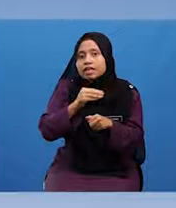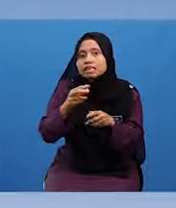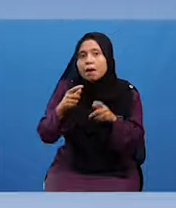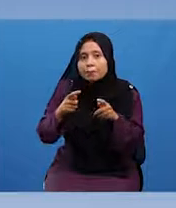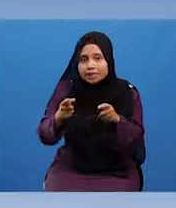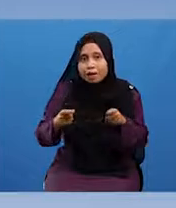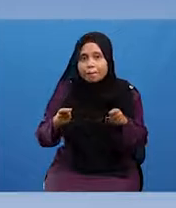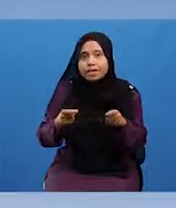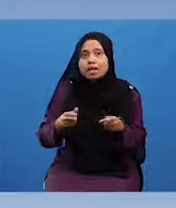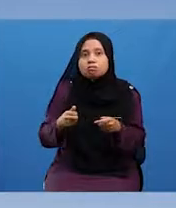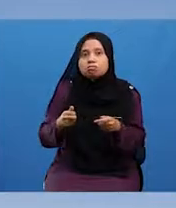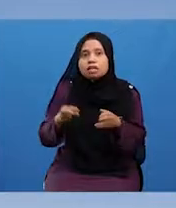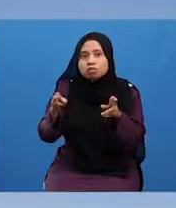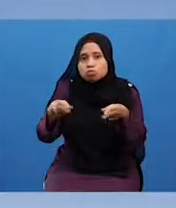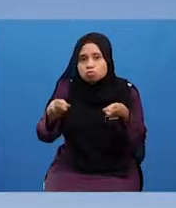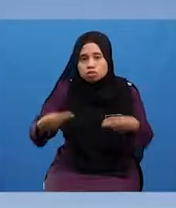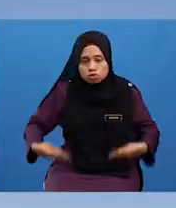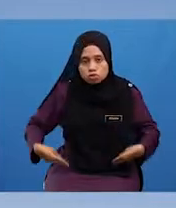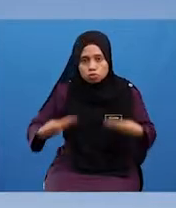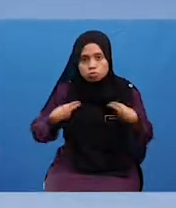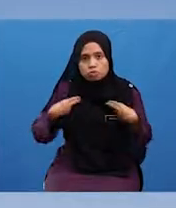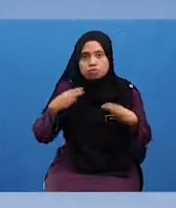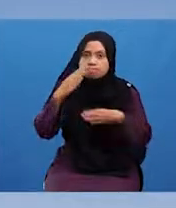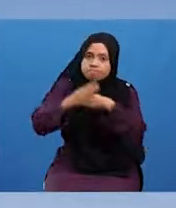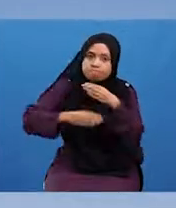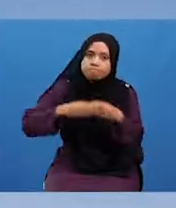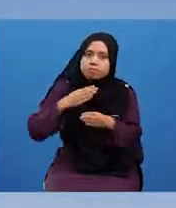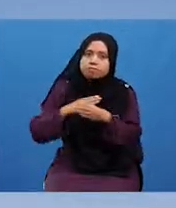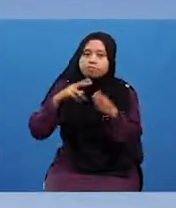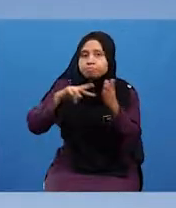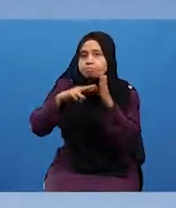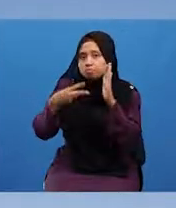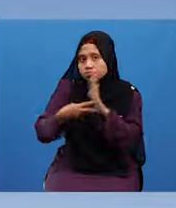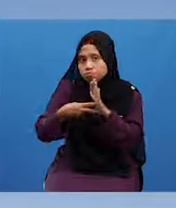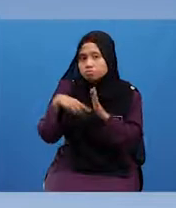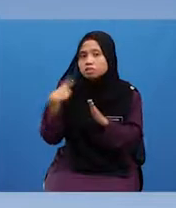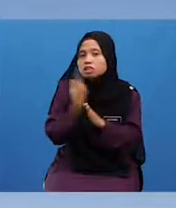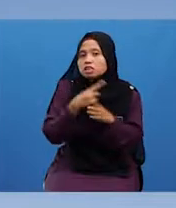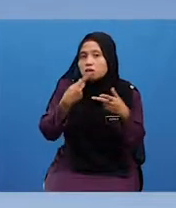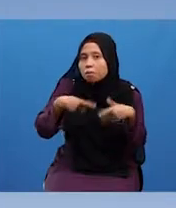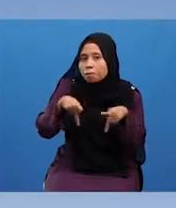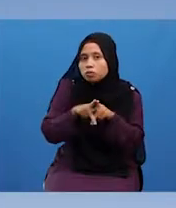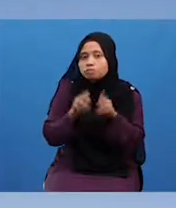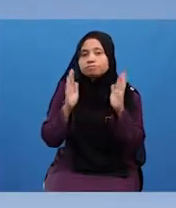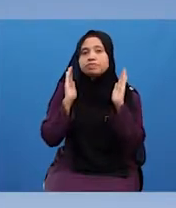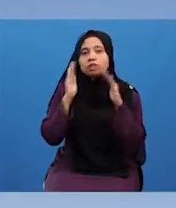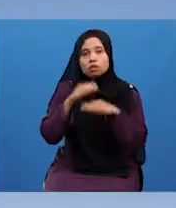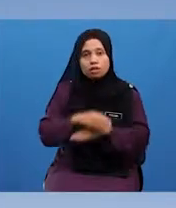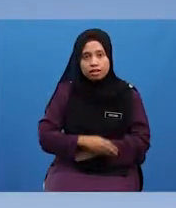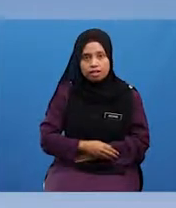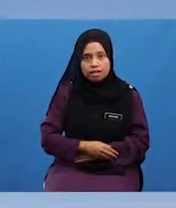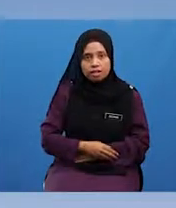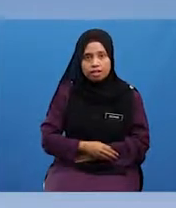iaitu mengurus kehidupan di dunia ini. Maksudnya, kita perlu solat sebagai